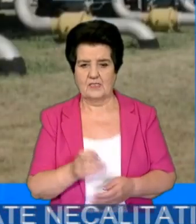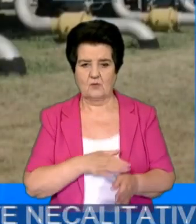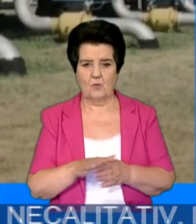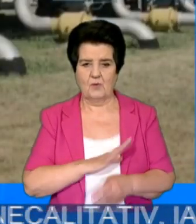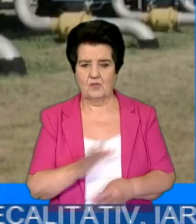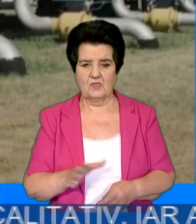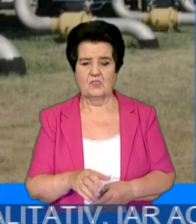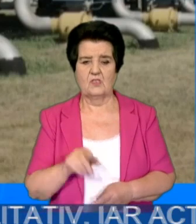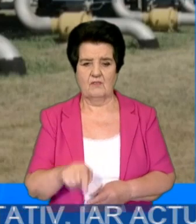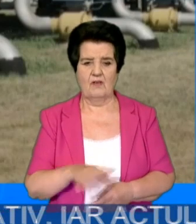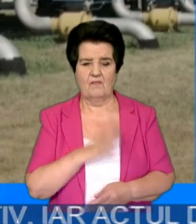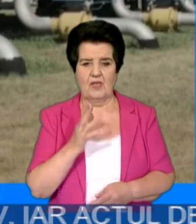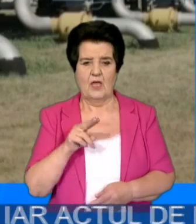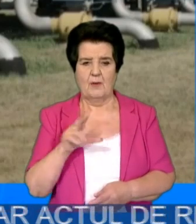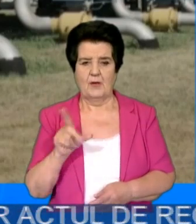vor avea pe păcură.